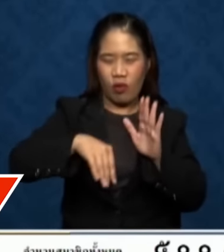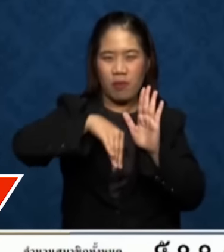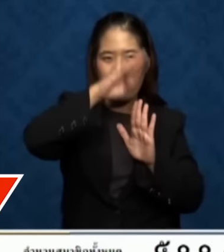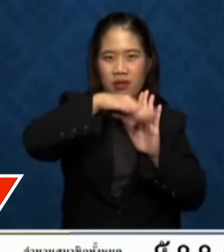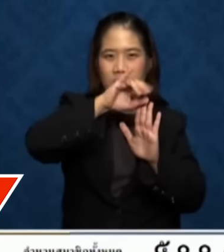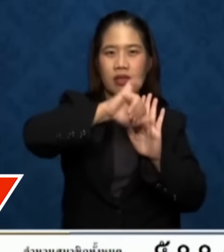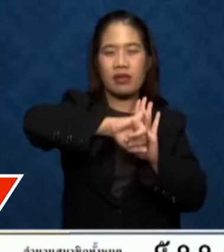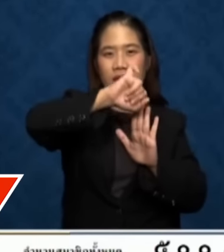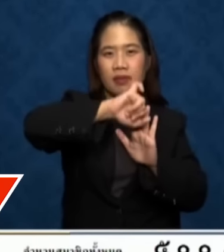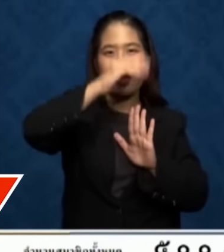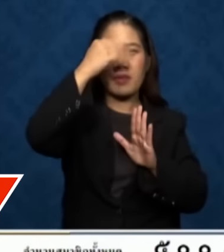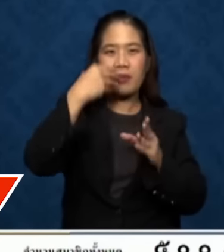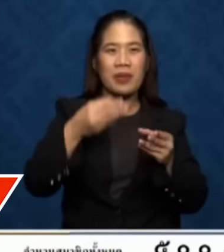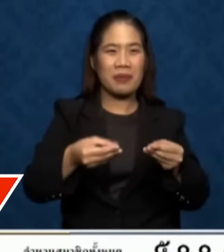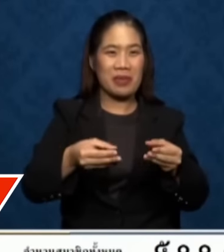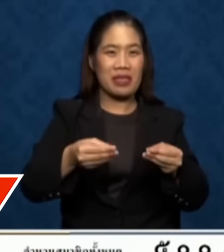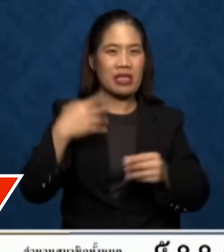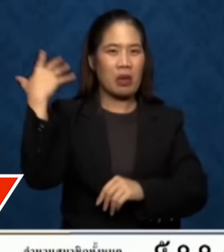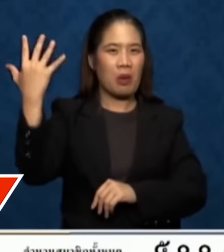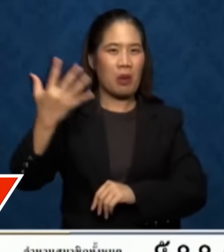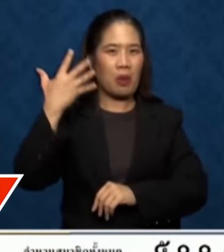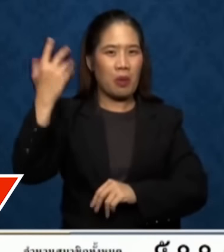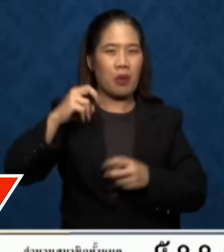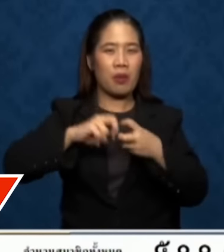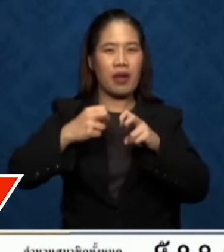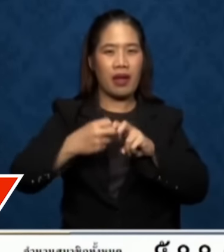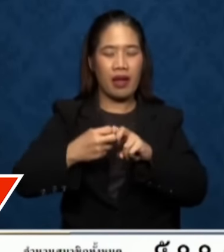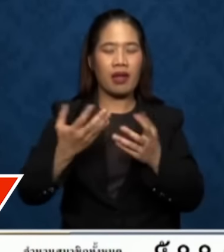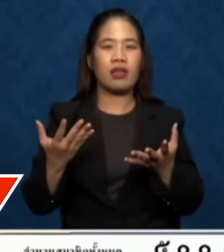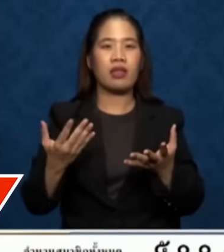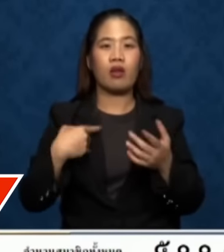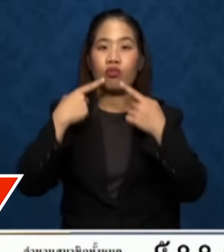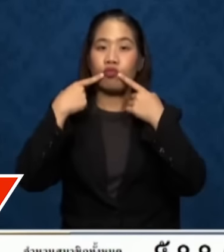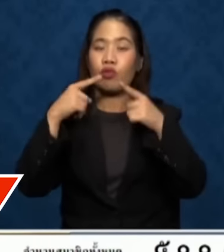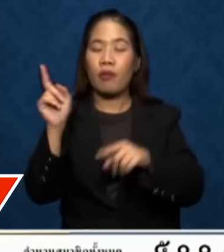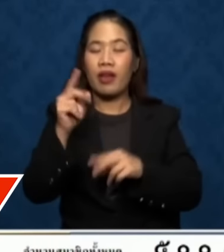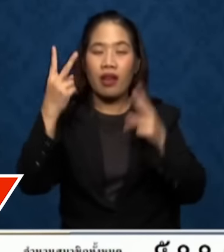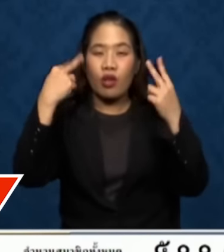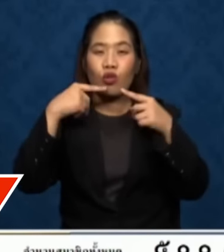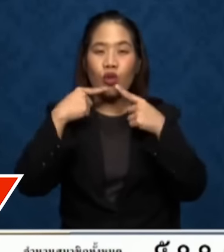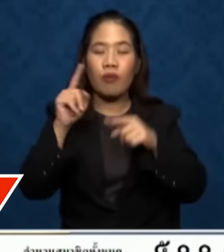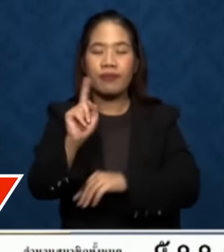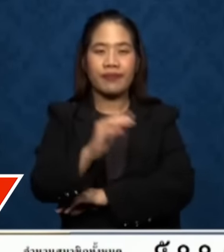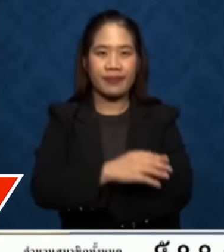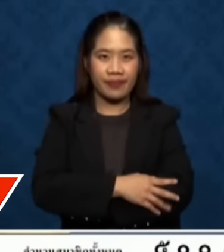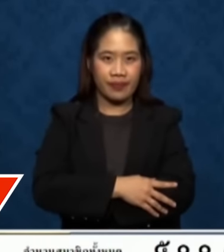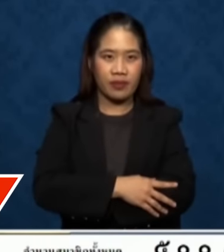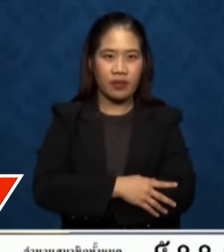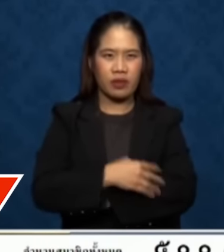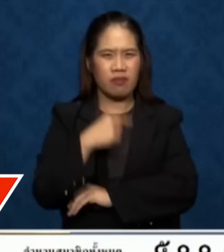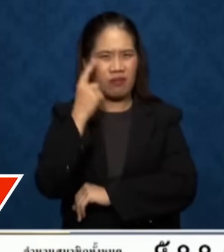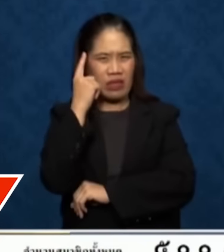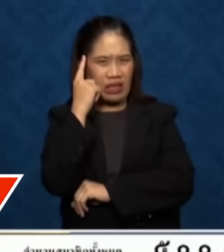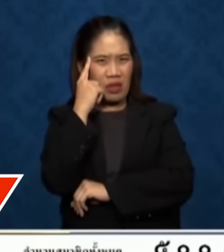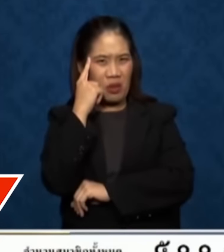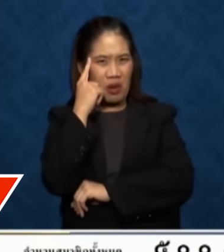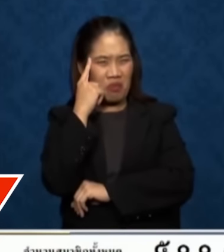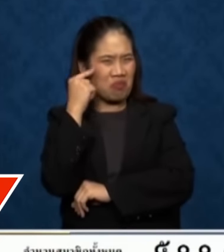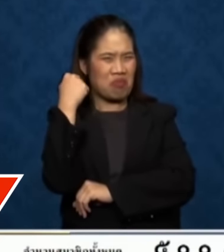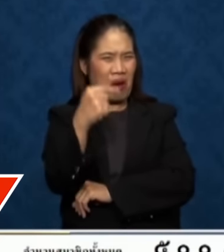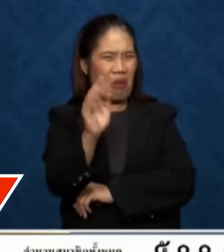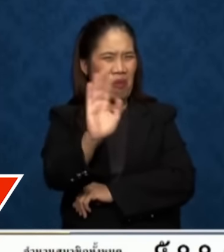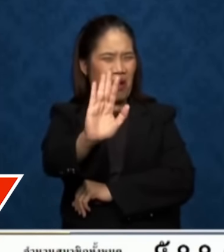ใหม่เป็นพื้นที่ภัยพิบัติท่านก็ตอบกลับมาค่ะว่าเกรงว่าจะเป็นผลลบ